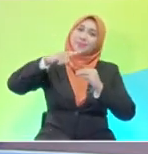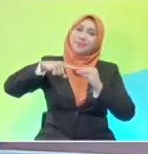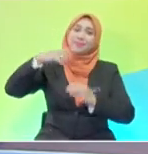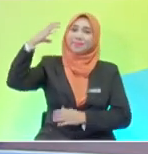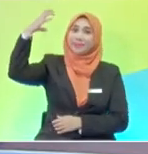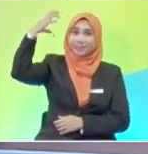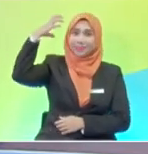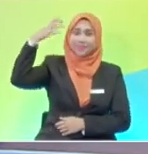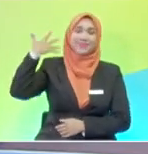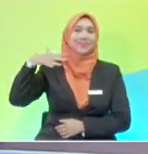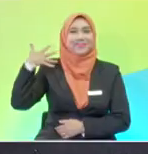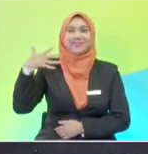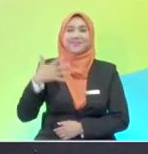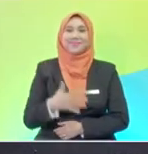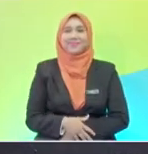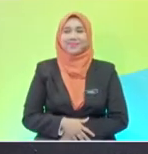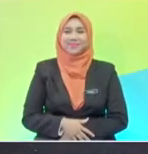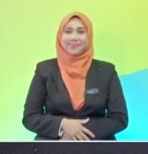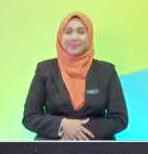hangat dari ini Baiklah